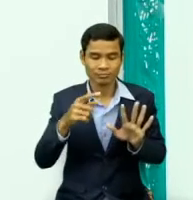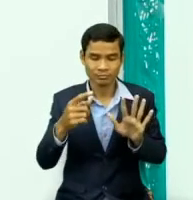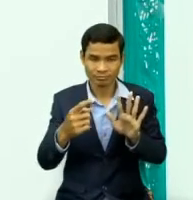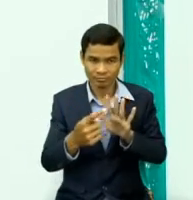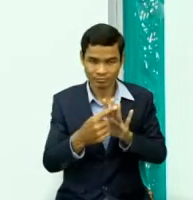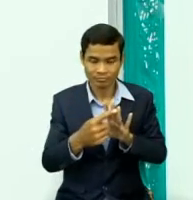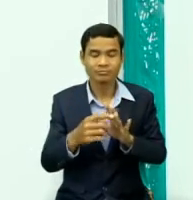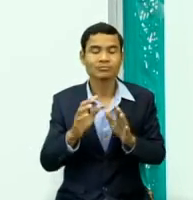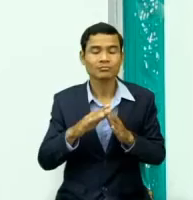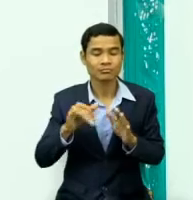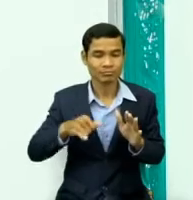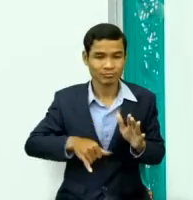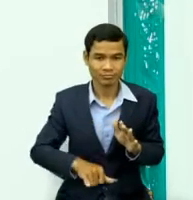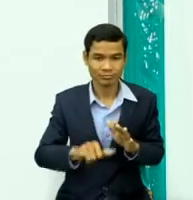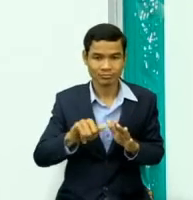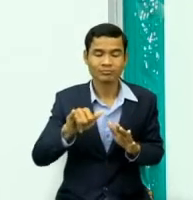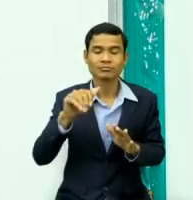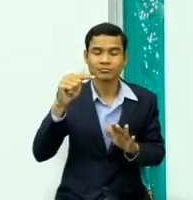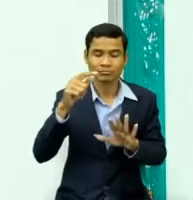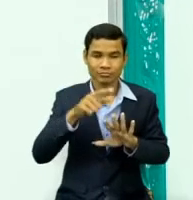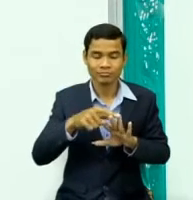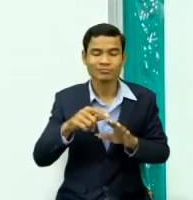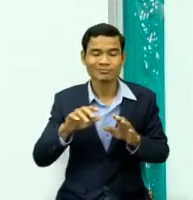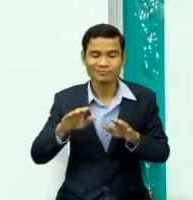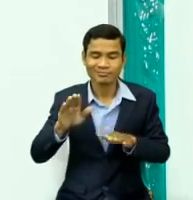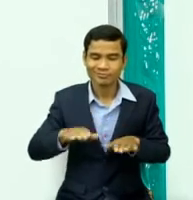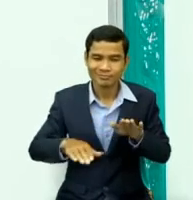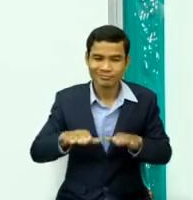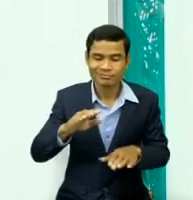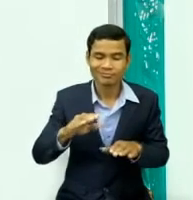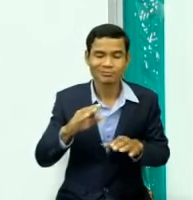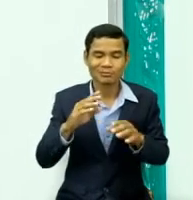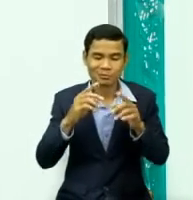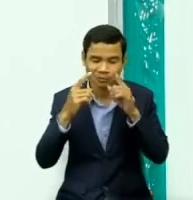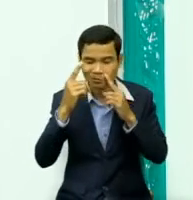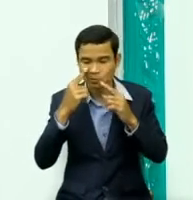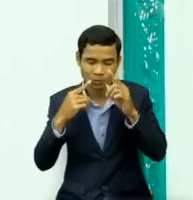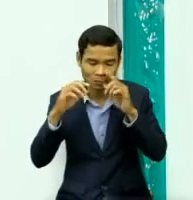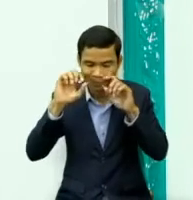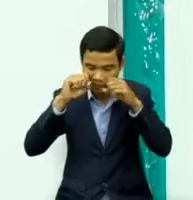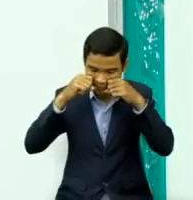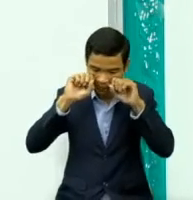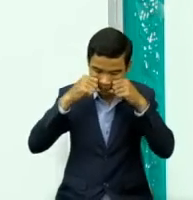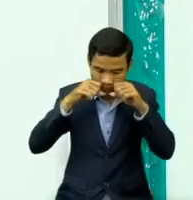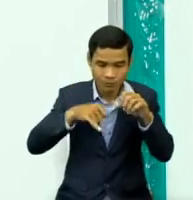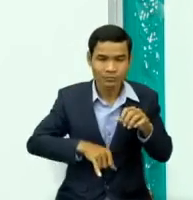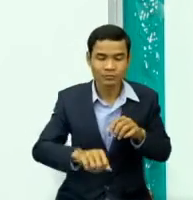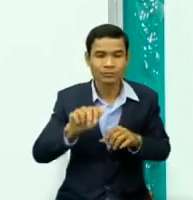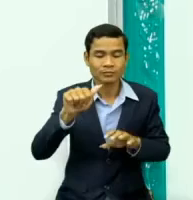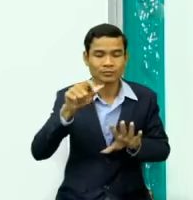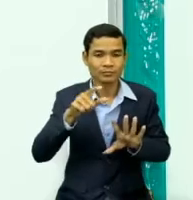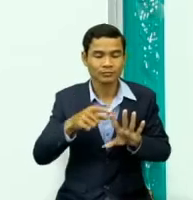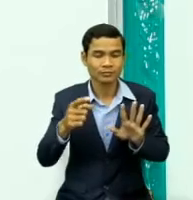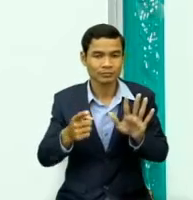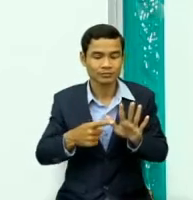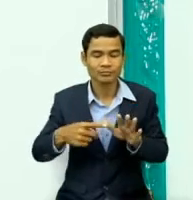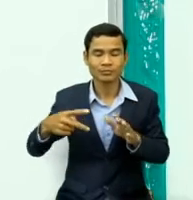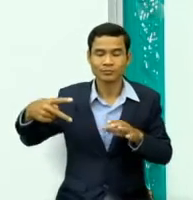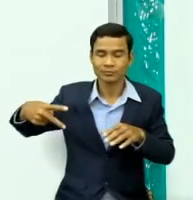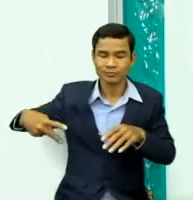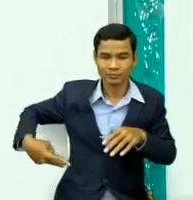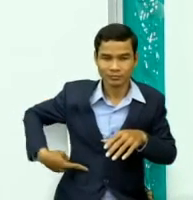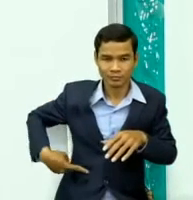chào ngô đà lẻ lá dung ngài ngô chào nhà bố chào